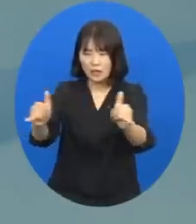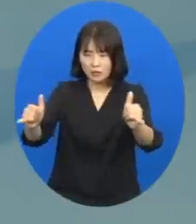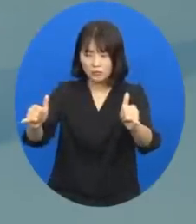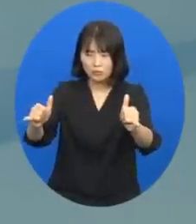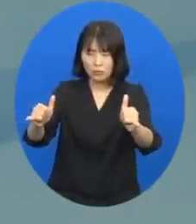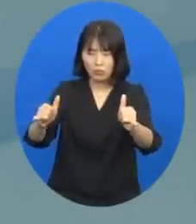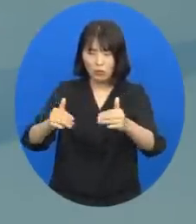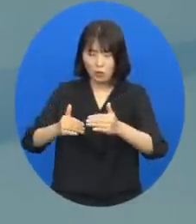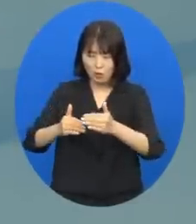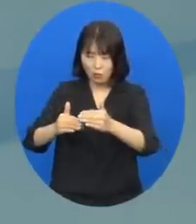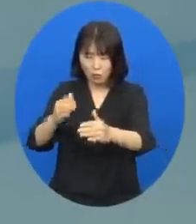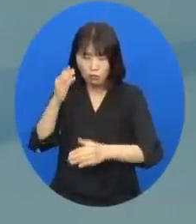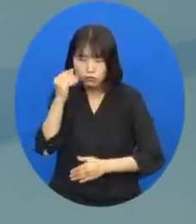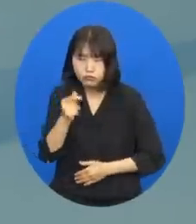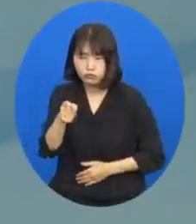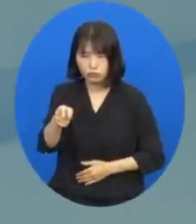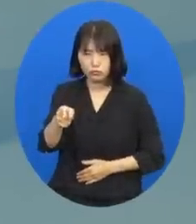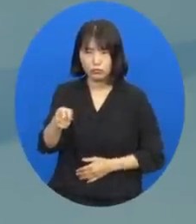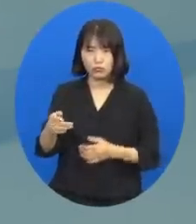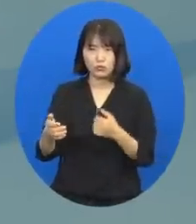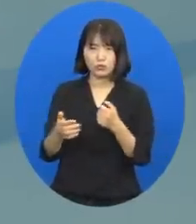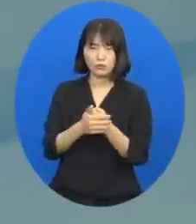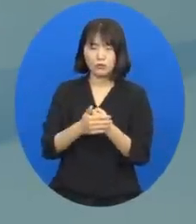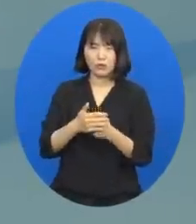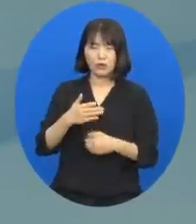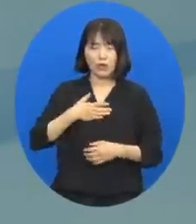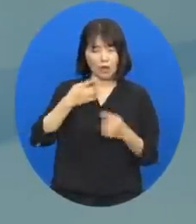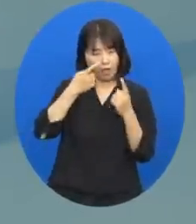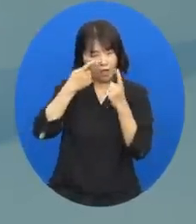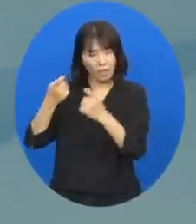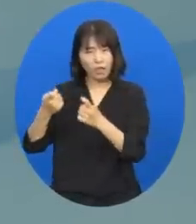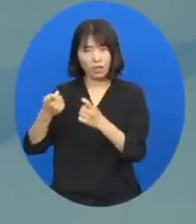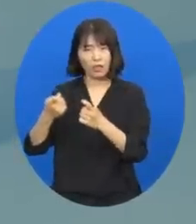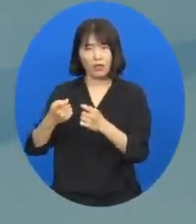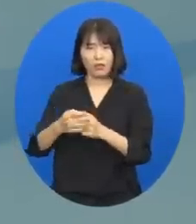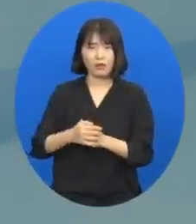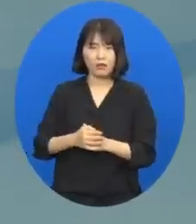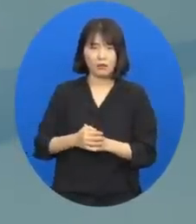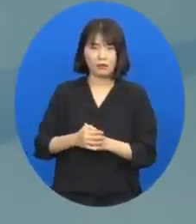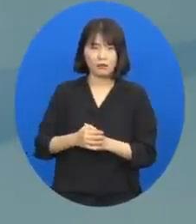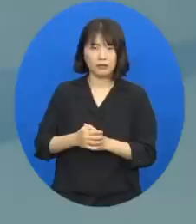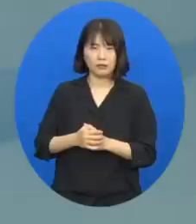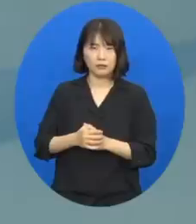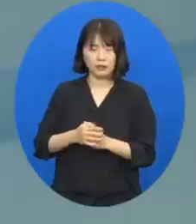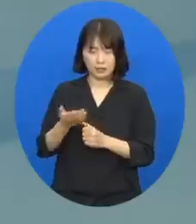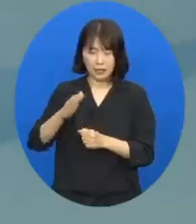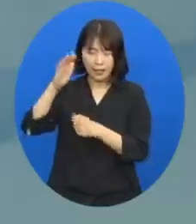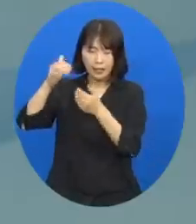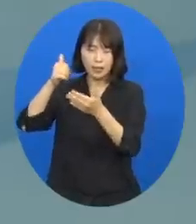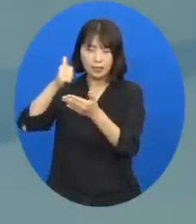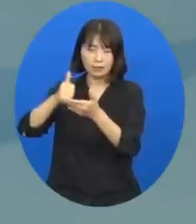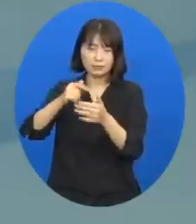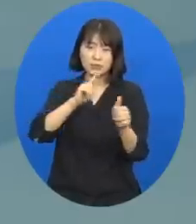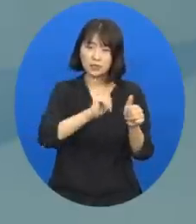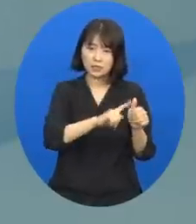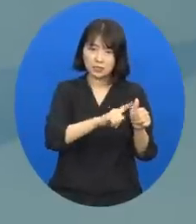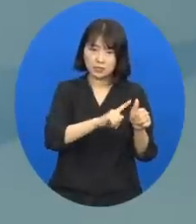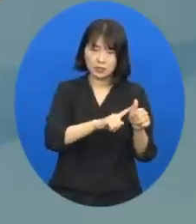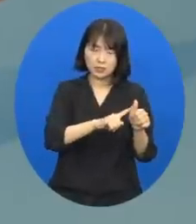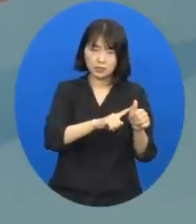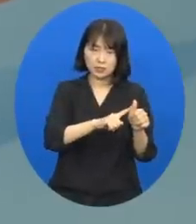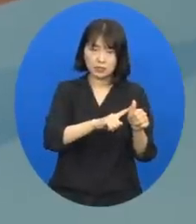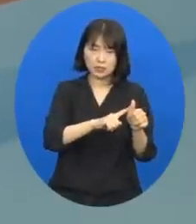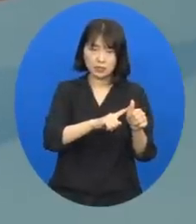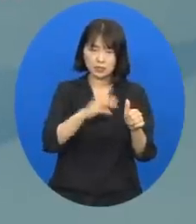유혹이 왔어요 그런데 하나님께서 그를 성소로 데려 가더니 결국에는 그들의 종말이